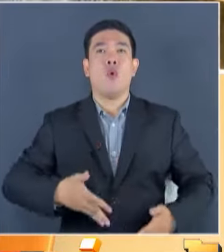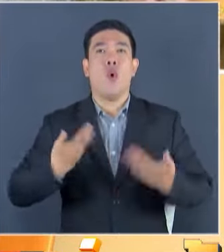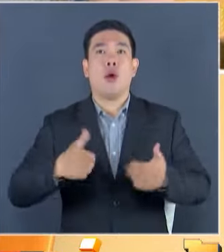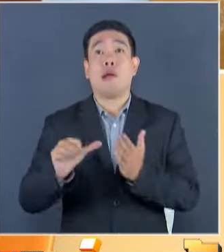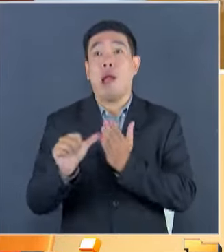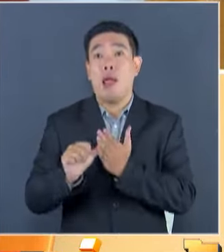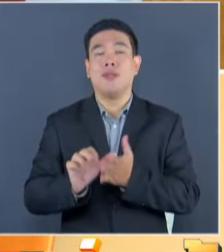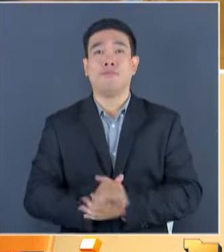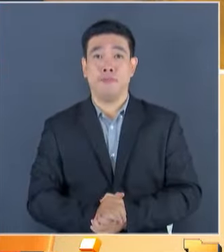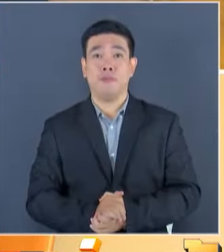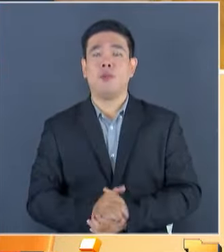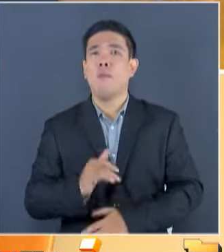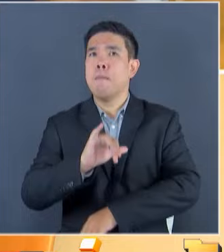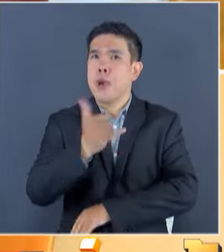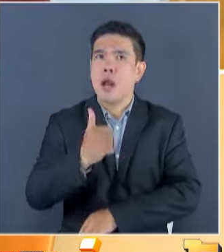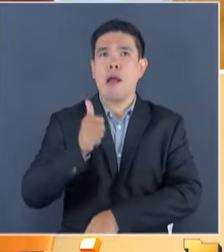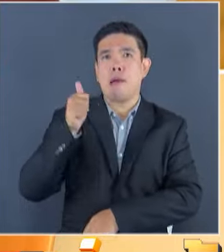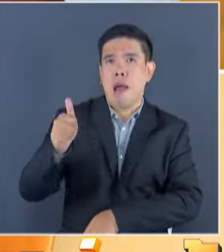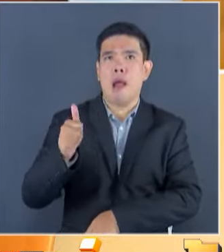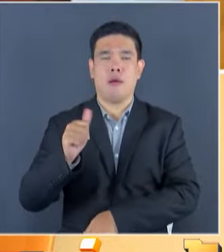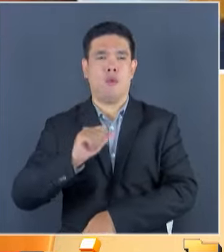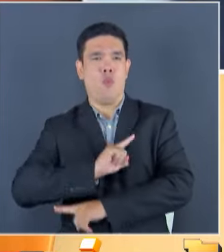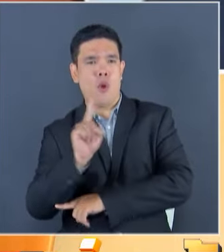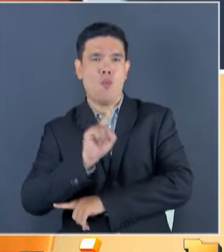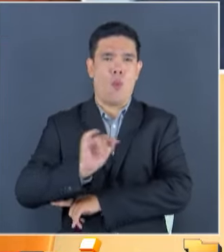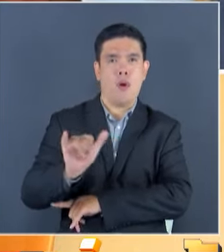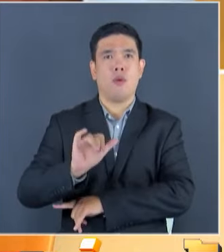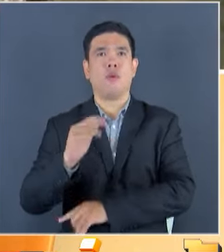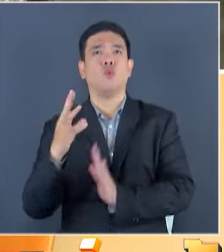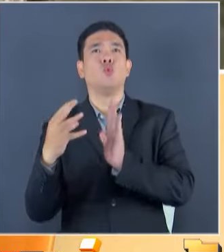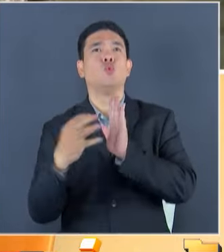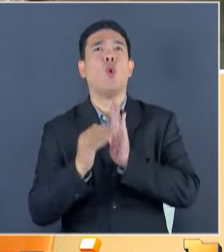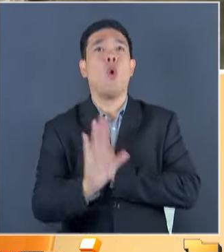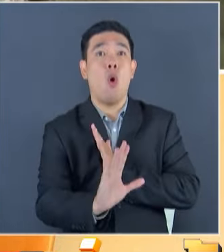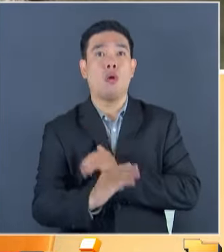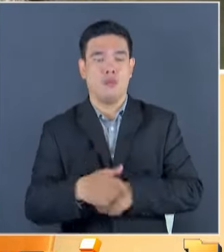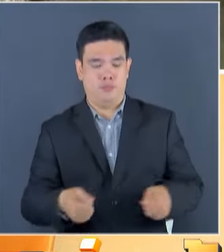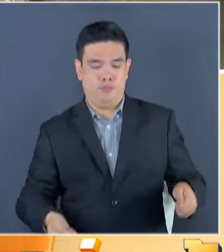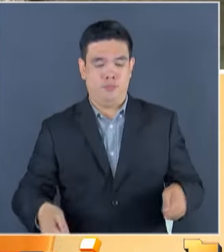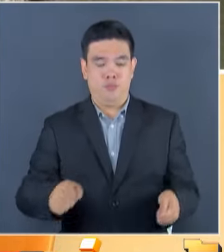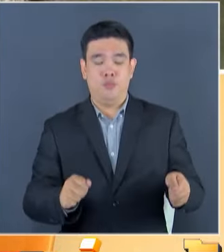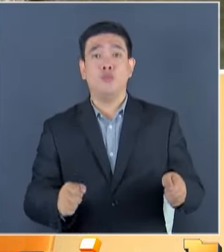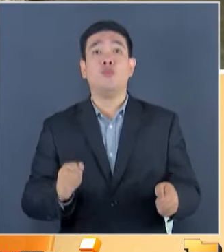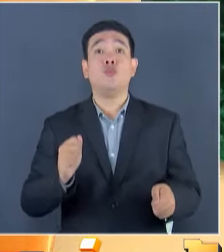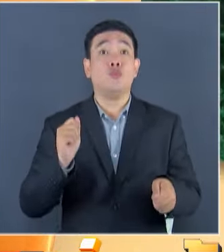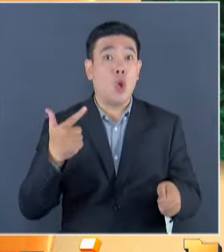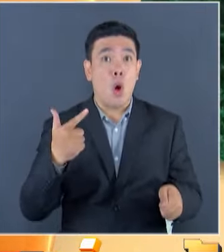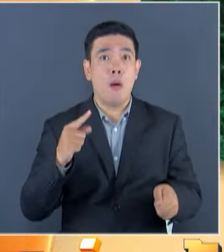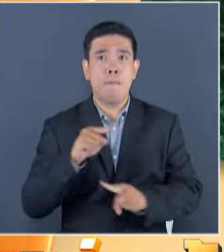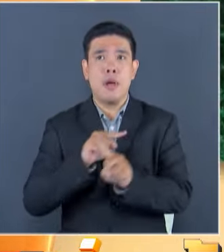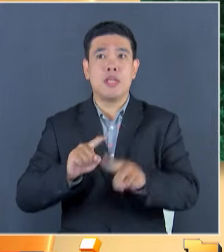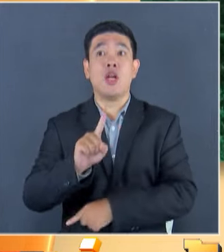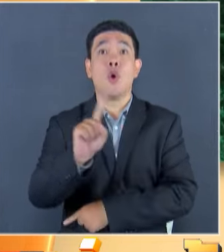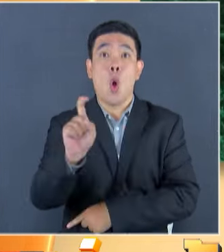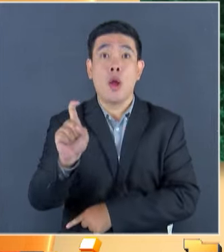ไปในตัวบางวันก็ได้บ้างไม่ได้บ้างมันแล้วแต่โชคโดยทองที่ได้เนี่ยมันเป็นทองบริสุทธิ์เรียกว่าท